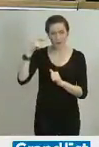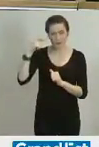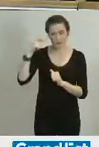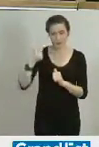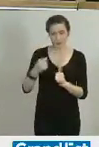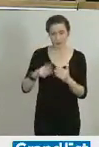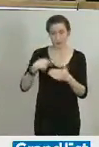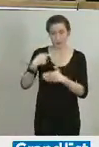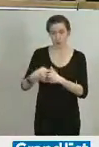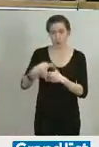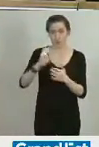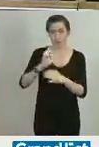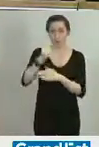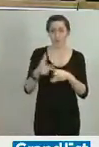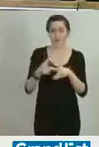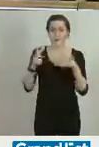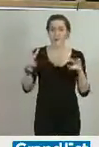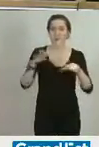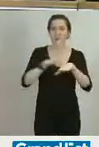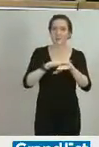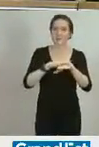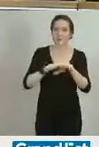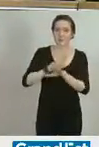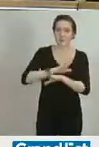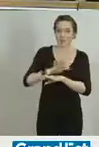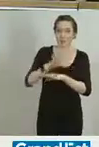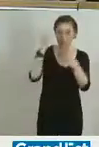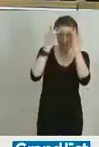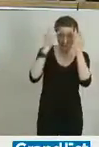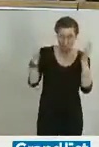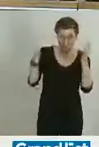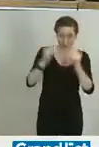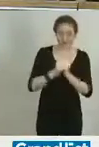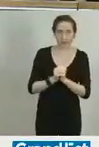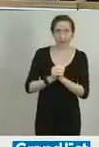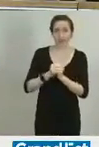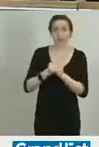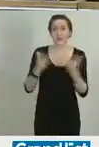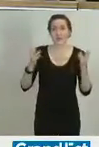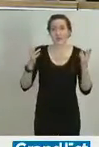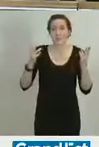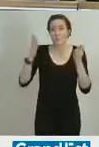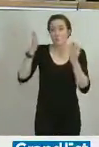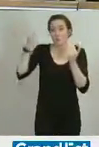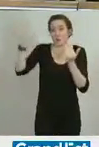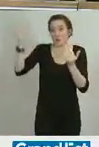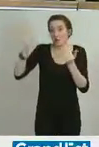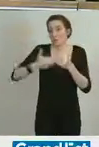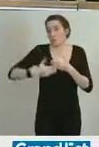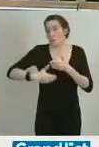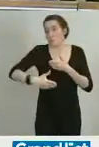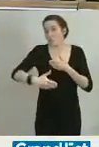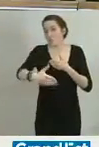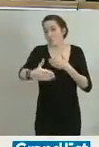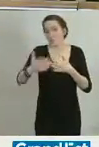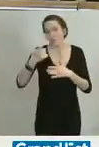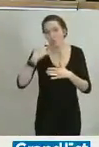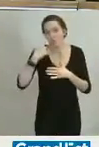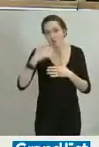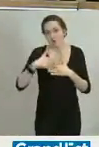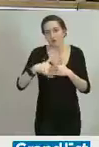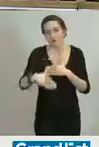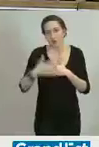de cette politique culturelle. Et puis, nous aurons, j'espère, durant le mandat, l'occasion de